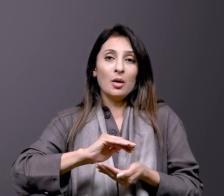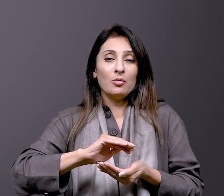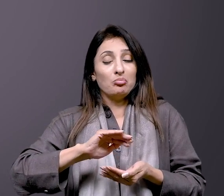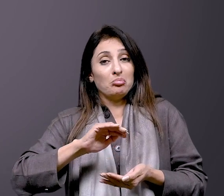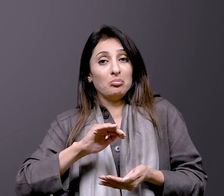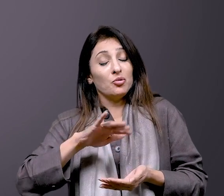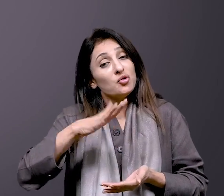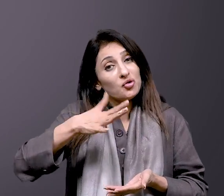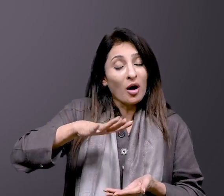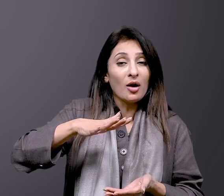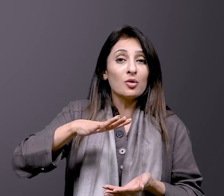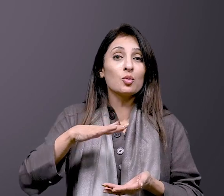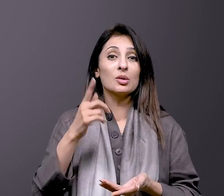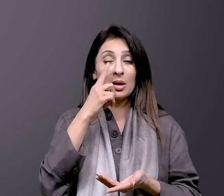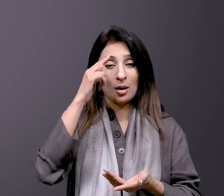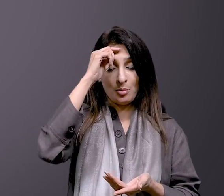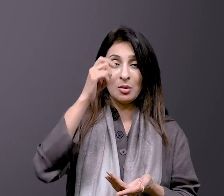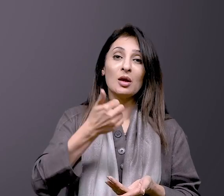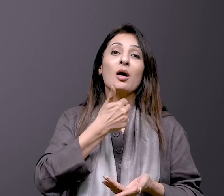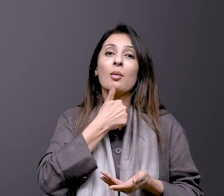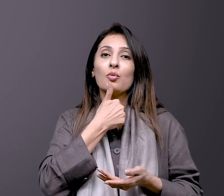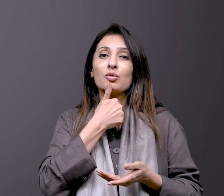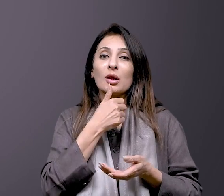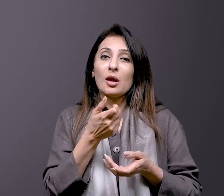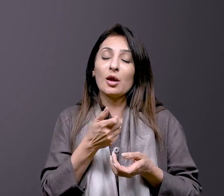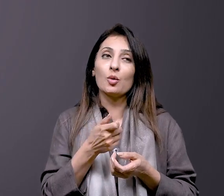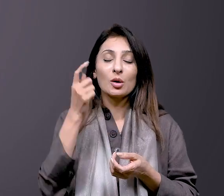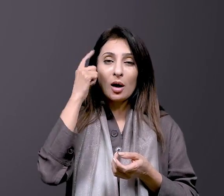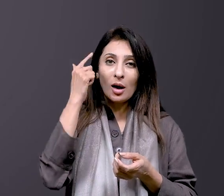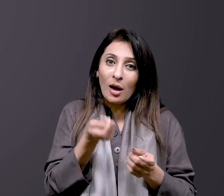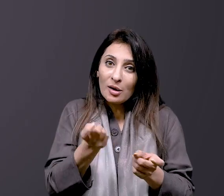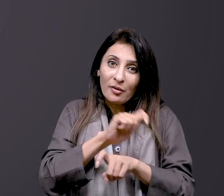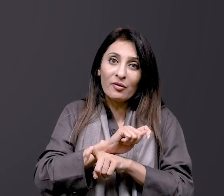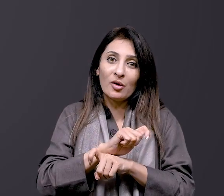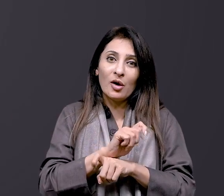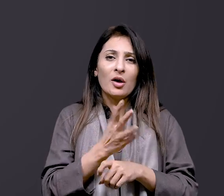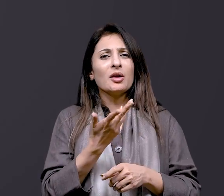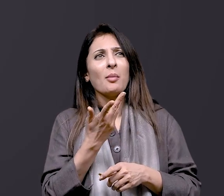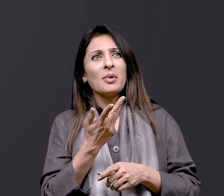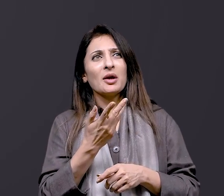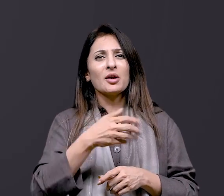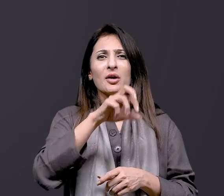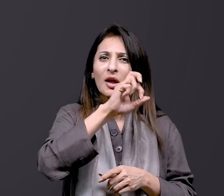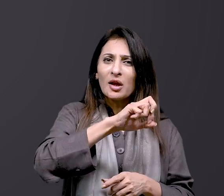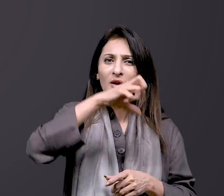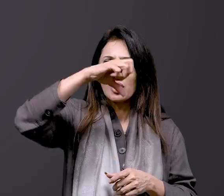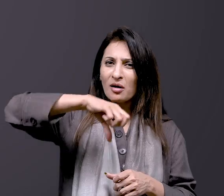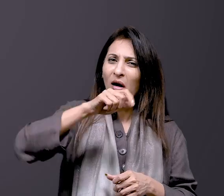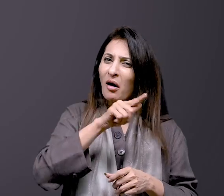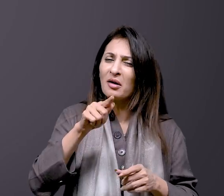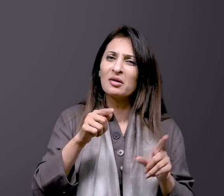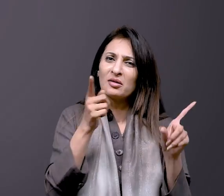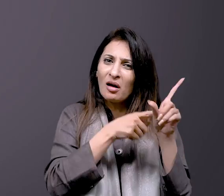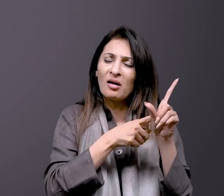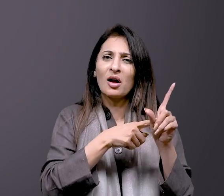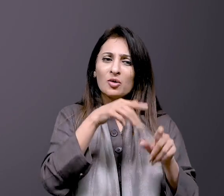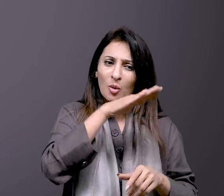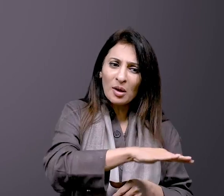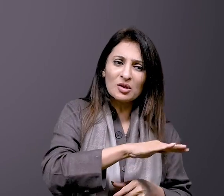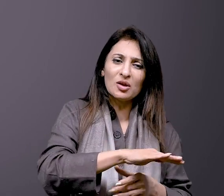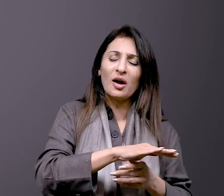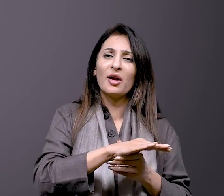we exist. And as you grow older, वो realms और expand होते जाते हैं. Initially हमारी needs बहुत basic